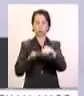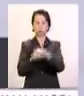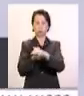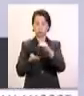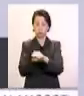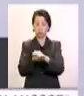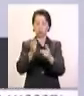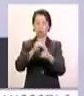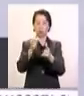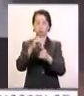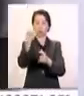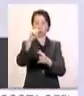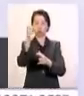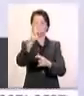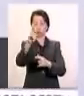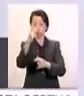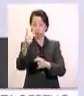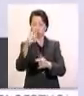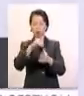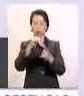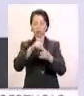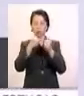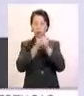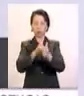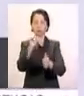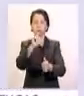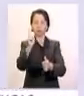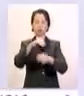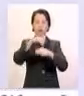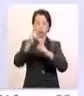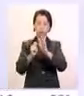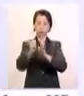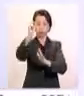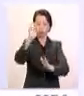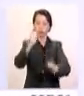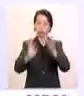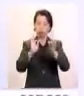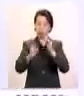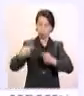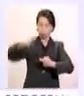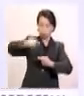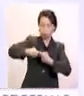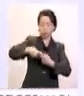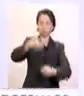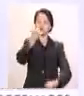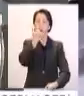suapan atau RM10,000 atau mengikut mana-mana yang lebih tinggi jika sabit kesalahan.